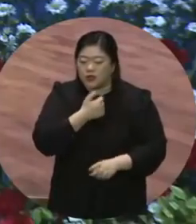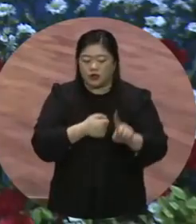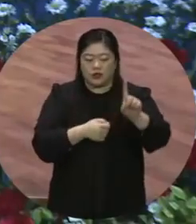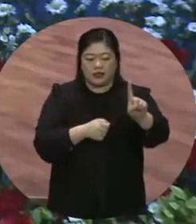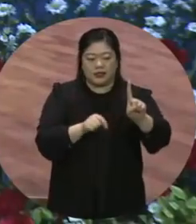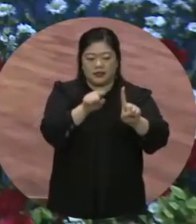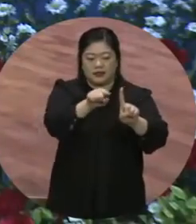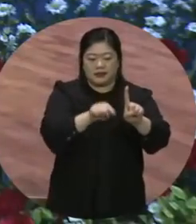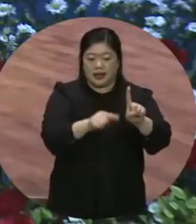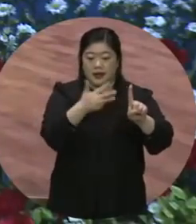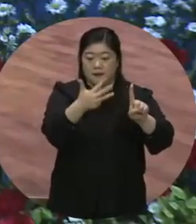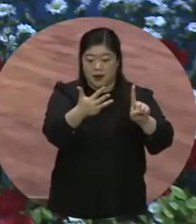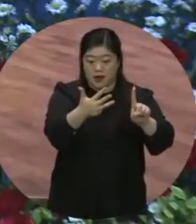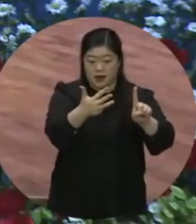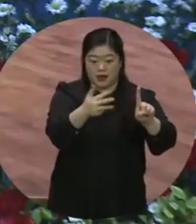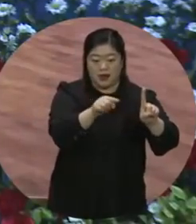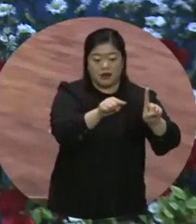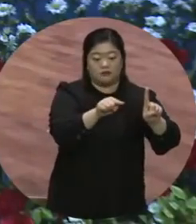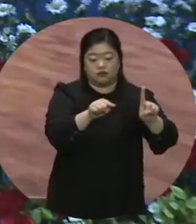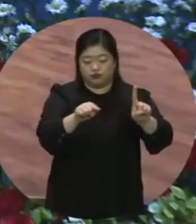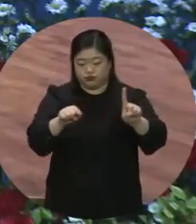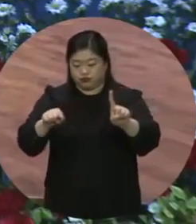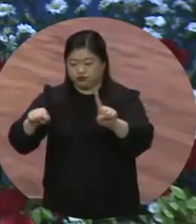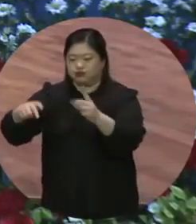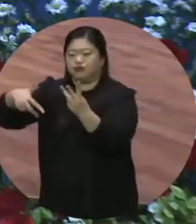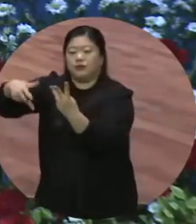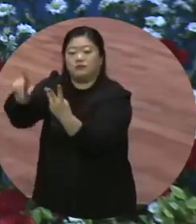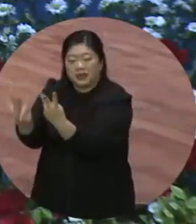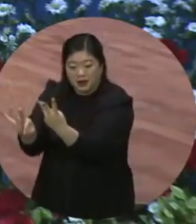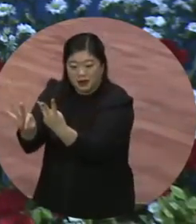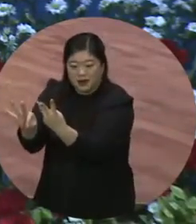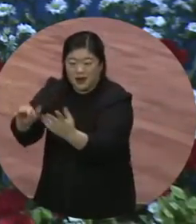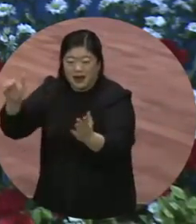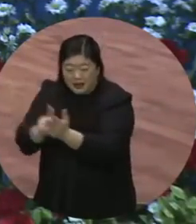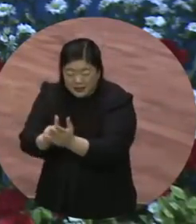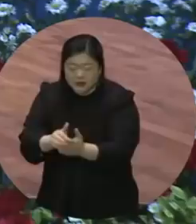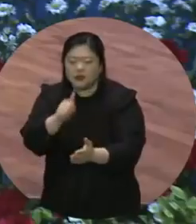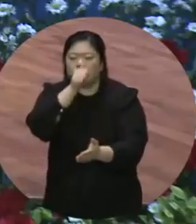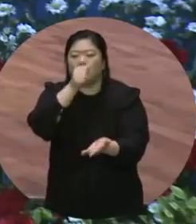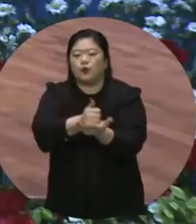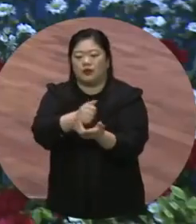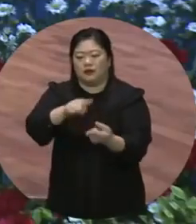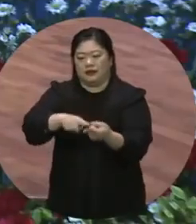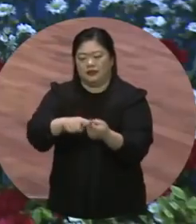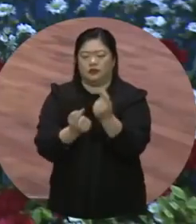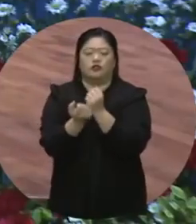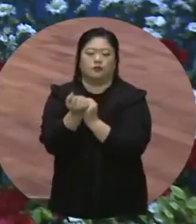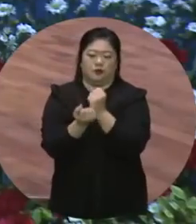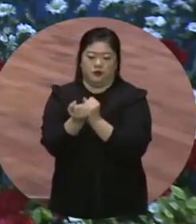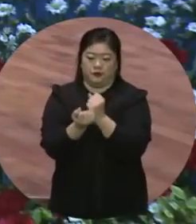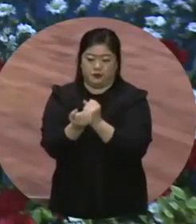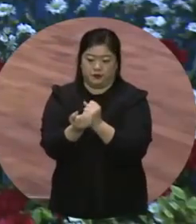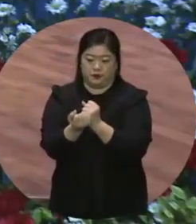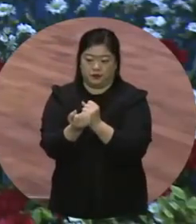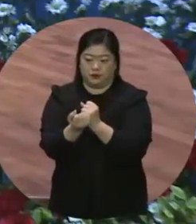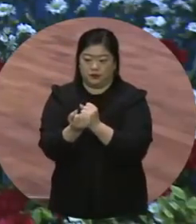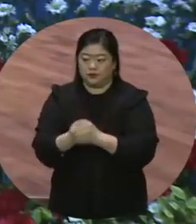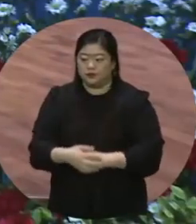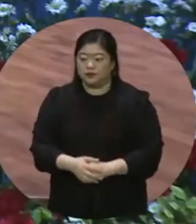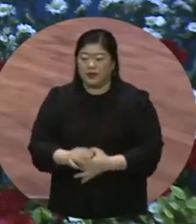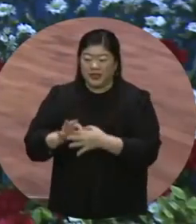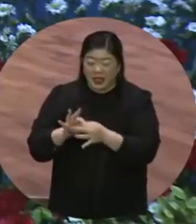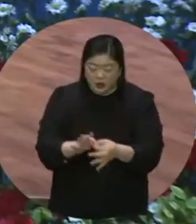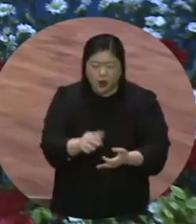오늘 본문인 로마서 3장까지 계속해서 죄에 대해서 언급하고 있습니다. 1장 8절부터 지금까지